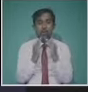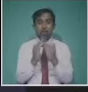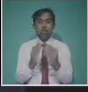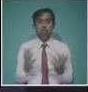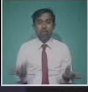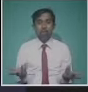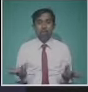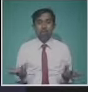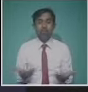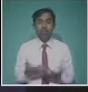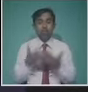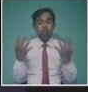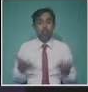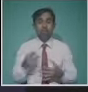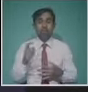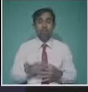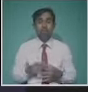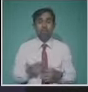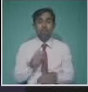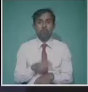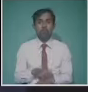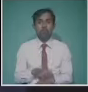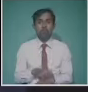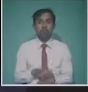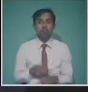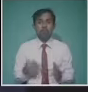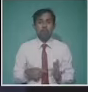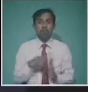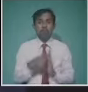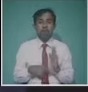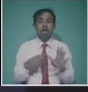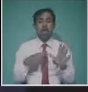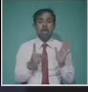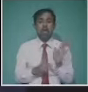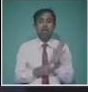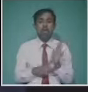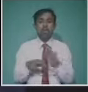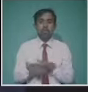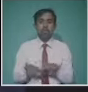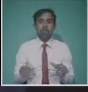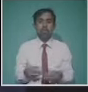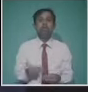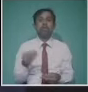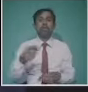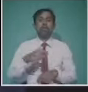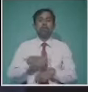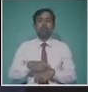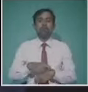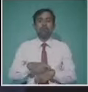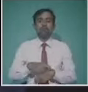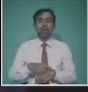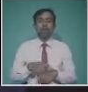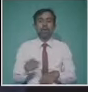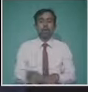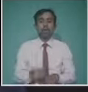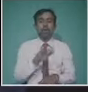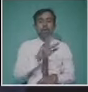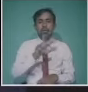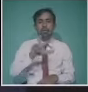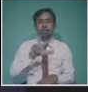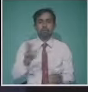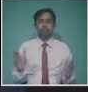නැහැ. මෙච්චර අර්බුද තිබිච්ච වෙලාවක. මේ රටේ උසස් පෙළ විභාගයට පෙනී ඉන්න දරුවට ලබා දෙන කාලය දින